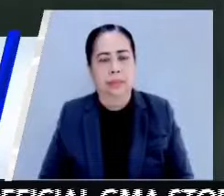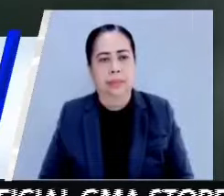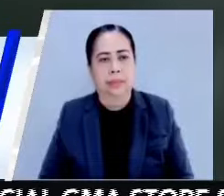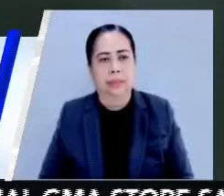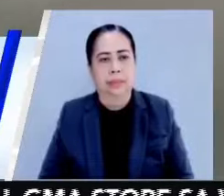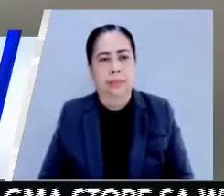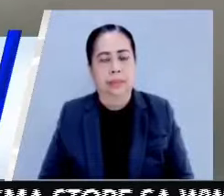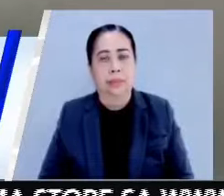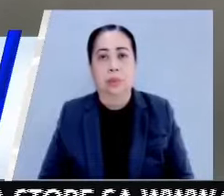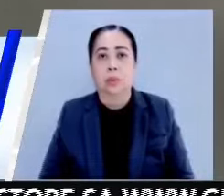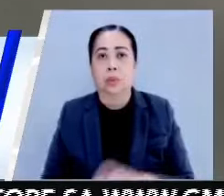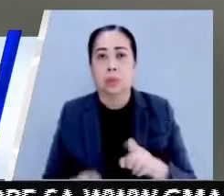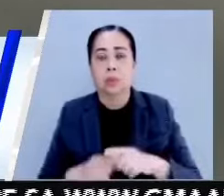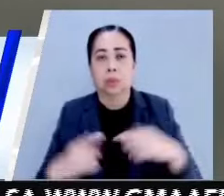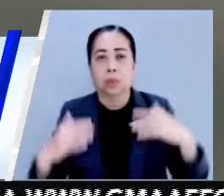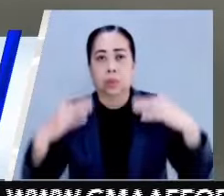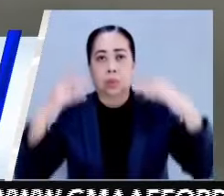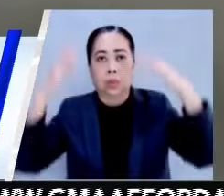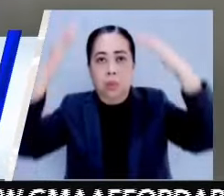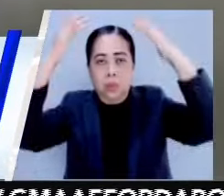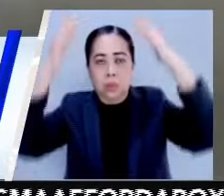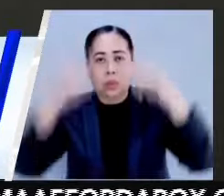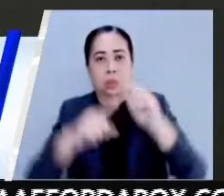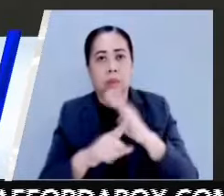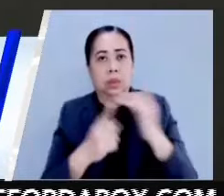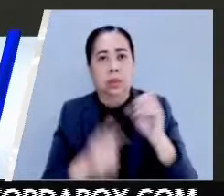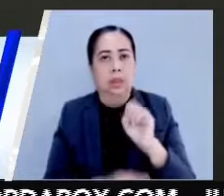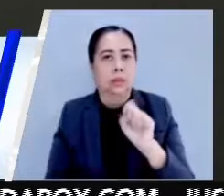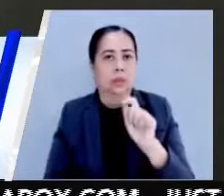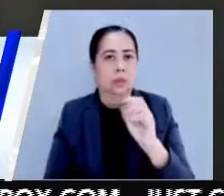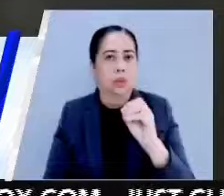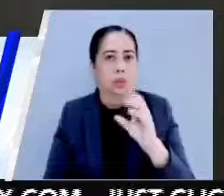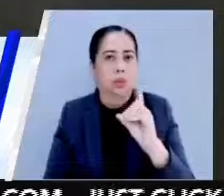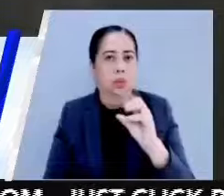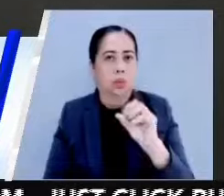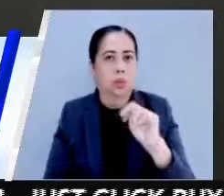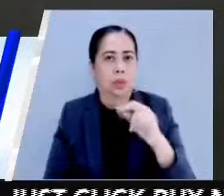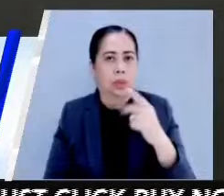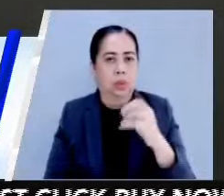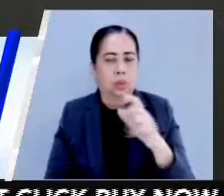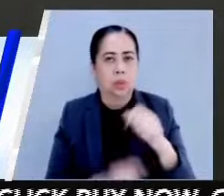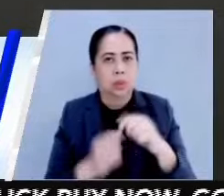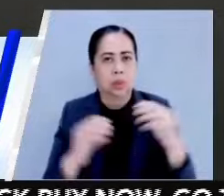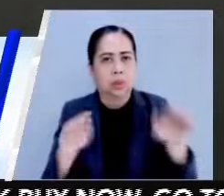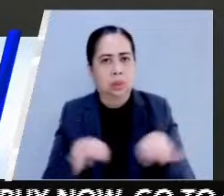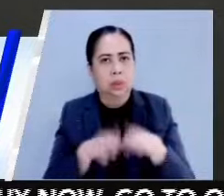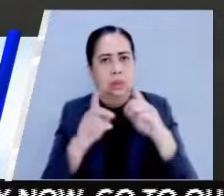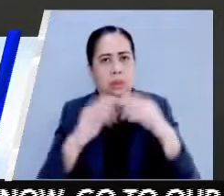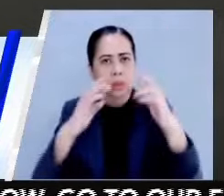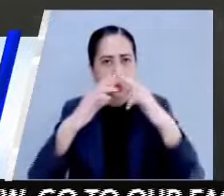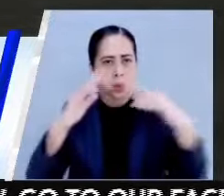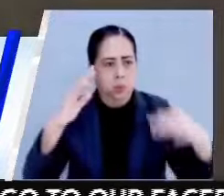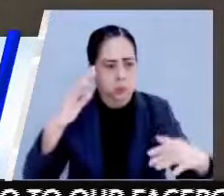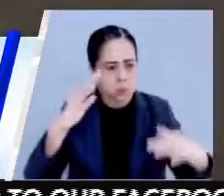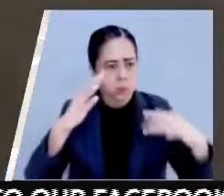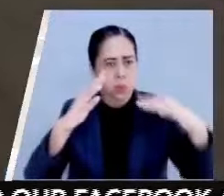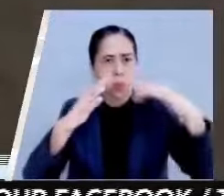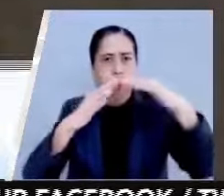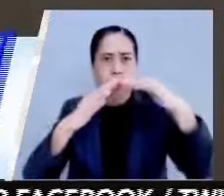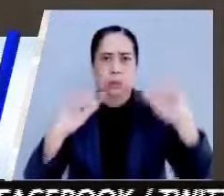Umabot din ang lampastao ang baha sa Barangay Santo Domingo. Halos pumantay na ang tubig sa ilang bubong.